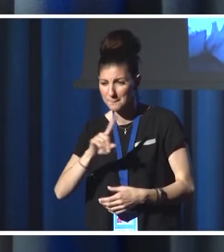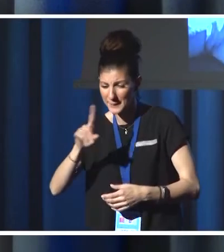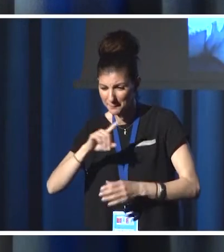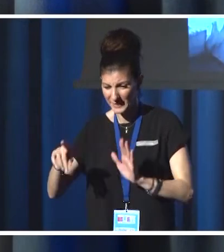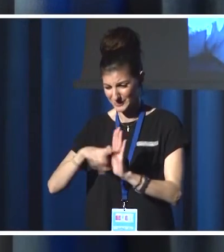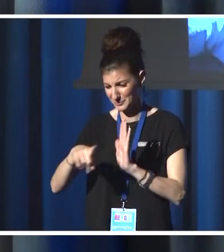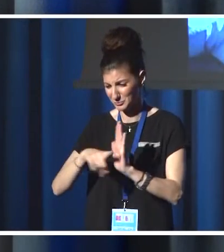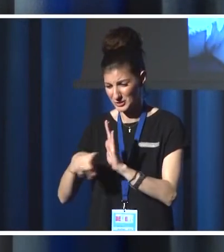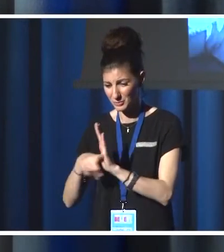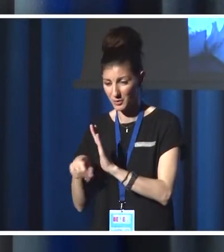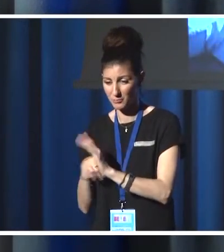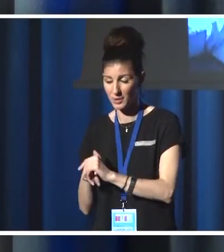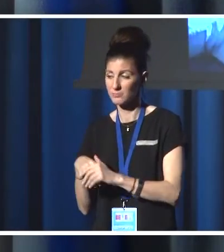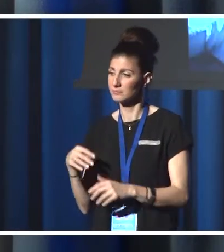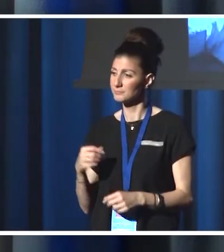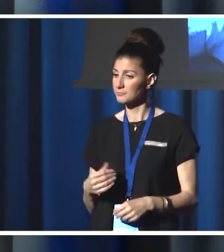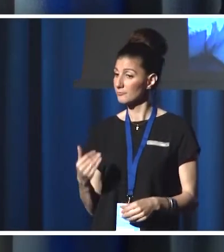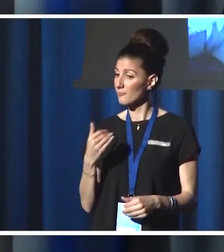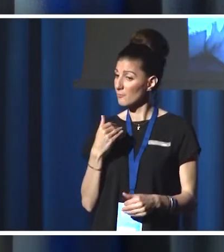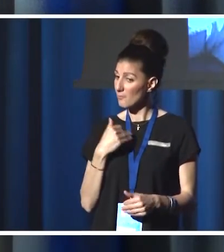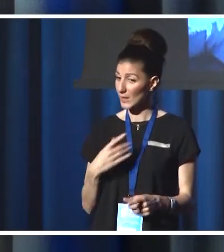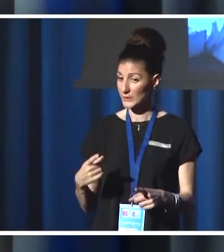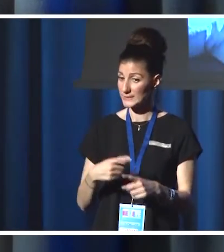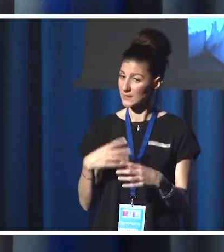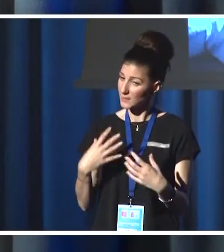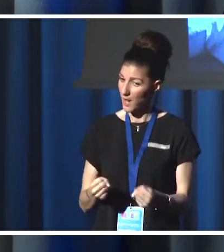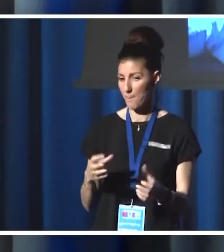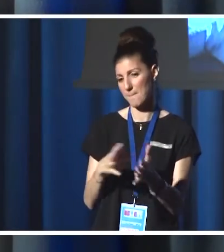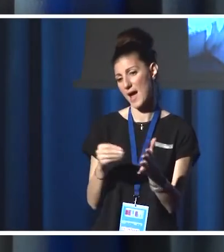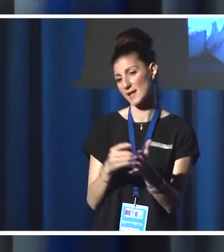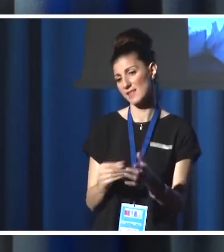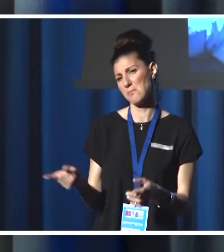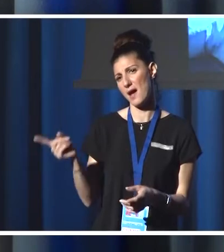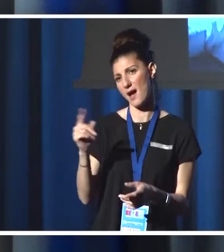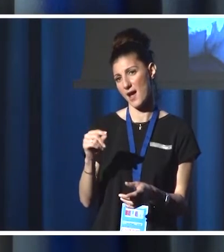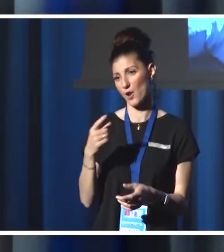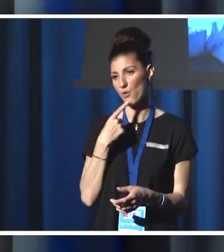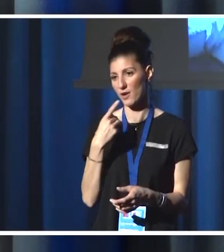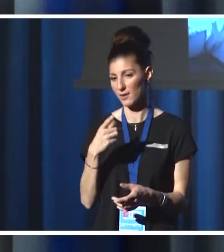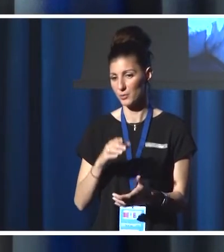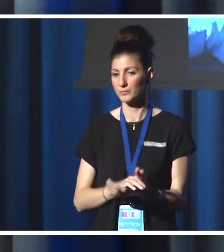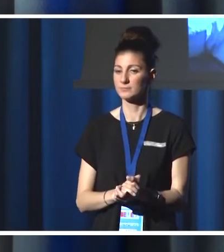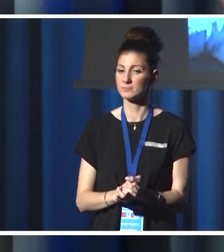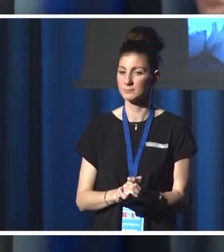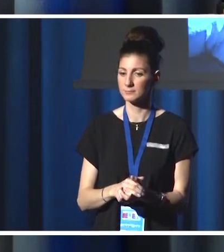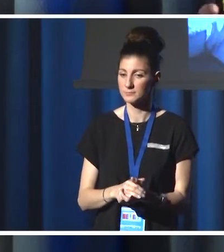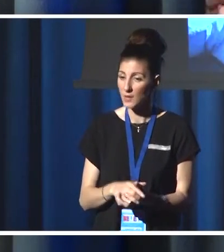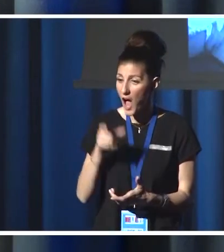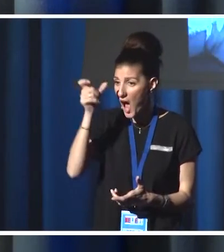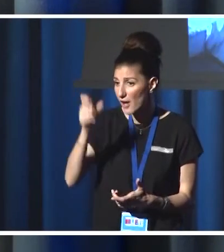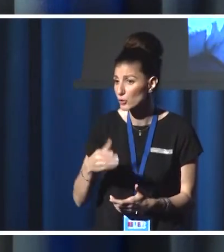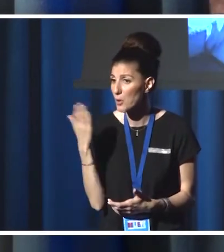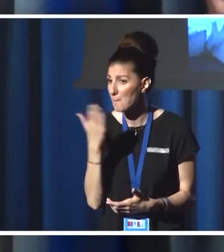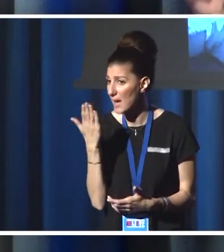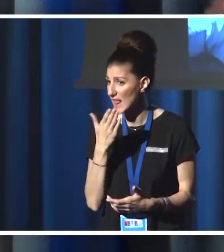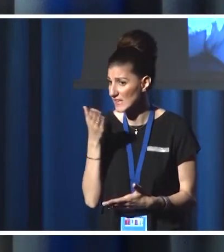αρνητικό έχω παράδειγμα από ένα μαθητή μου ο οποίος ο πατέρας του ήταν τόσο αρνητικός που